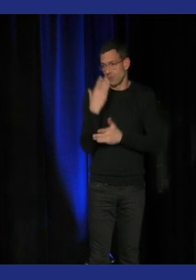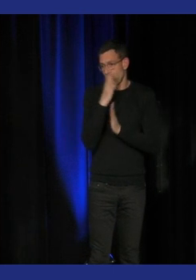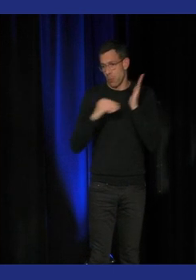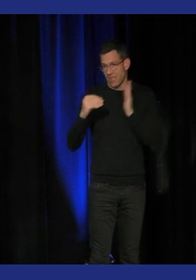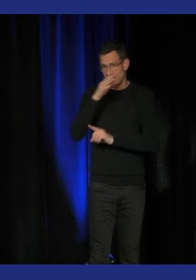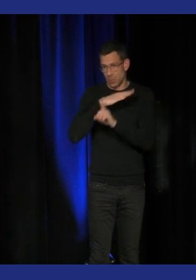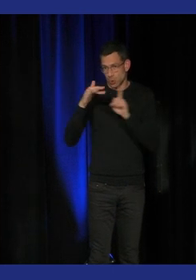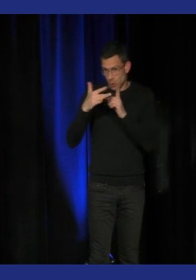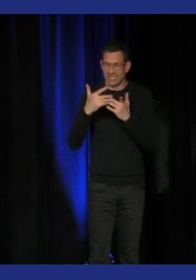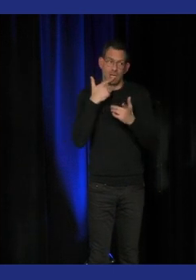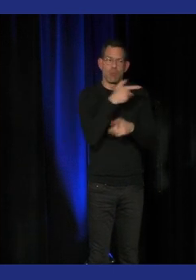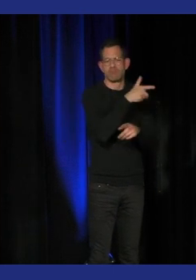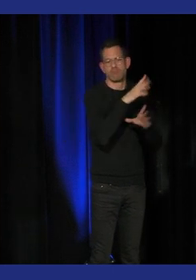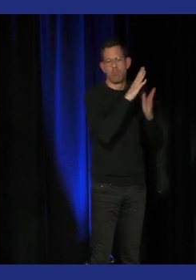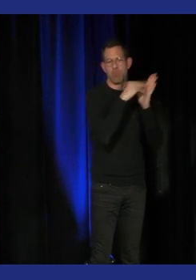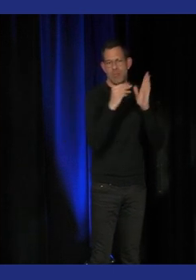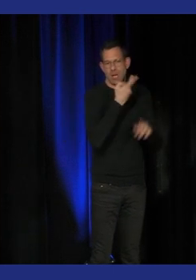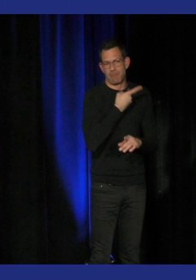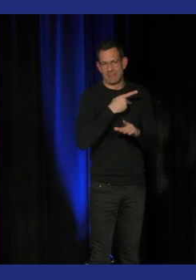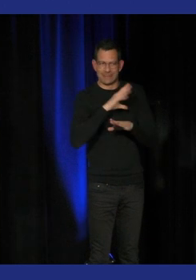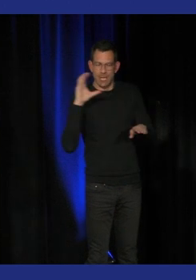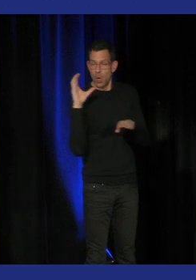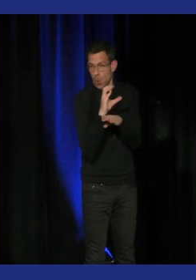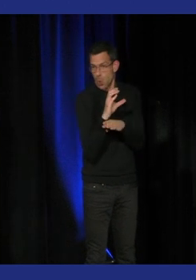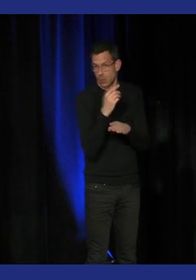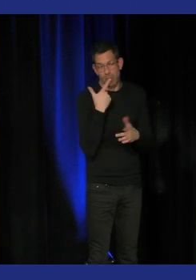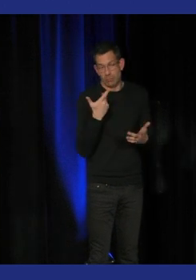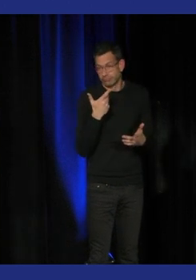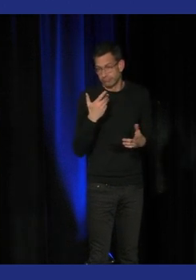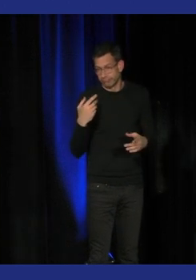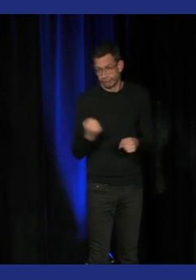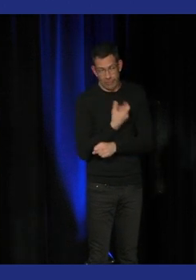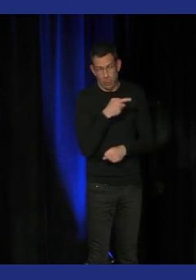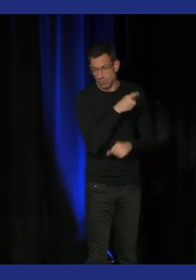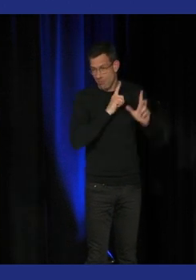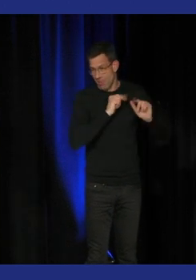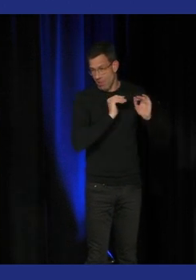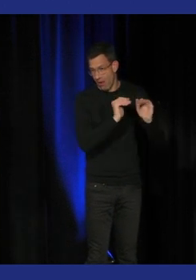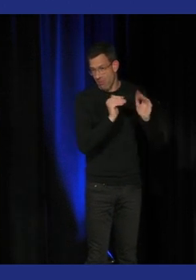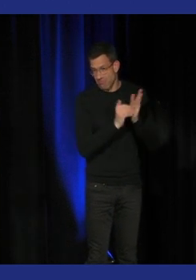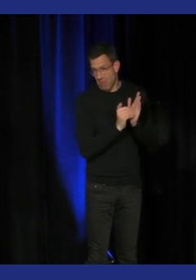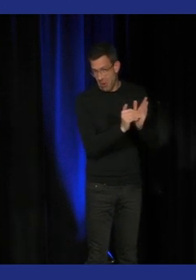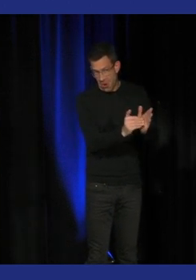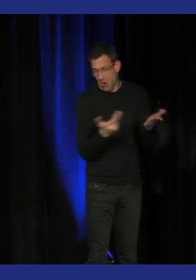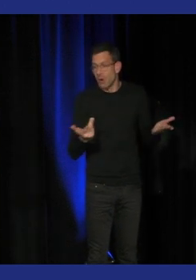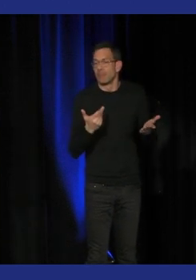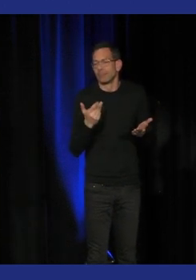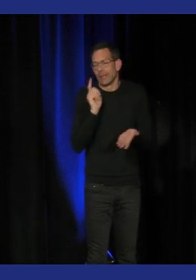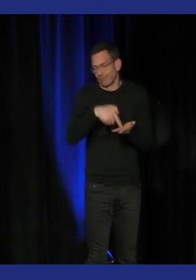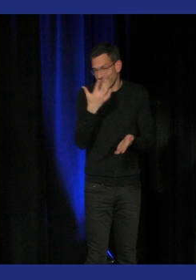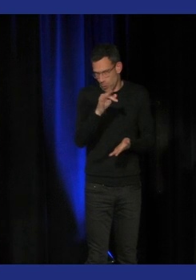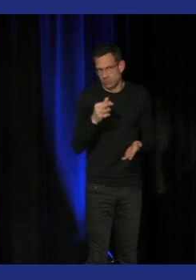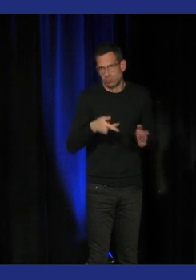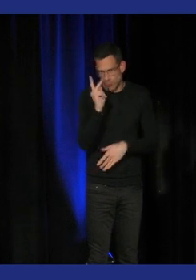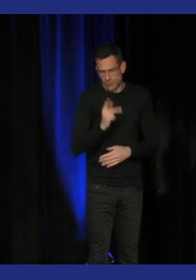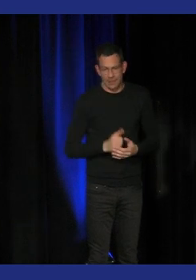aller à l'encontre du modèle médical alors en place, qui est malheureusement toujours, comme je disais, beaucoup en place, surtout en France. Le